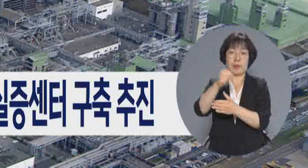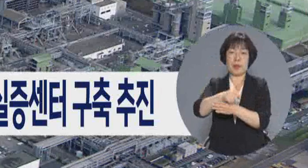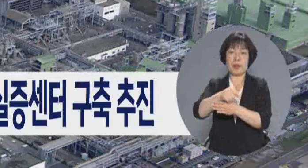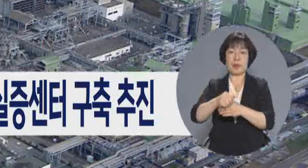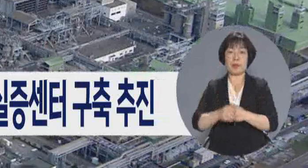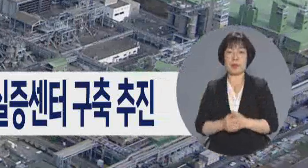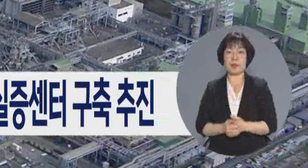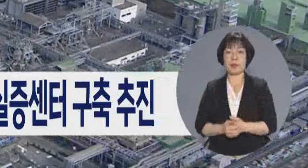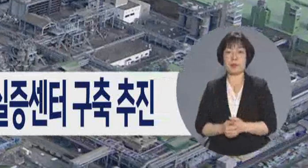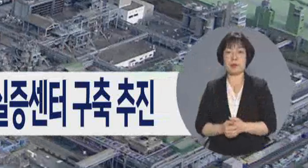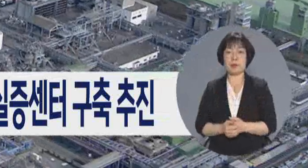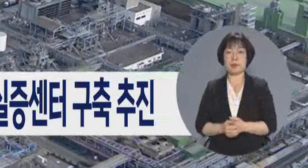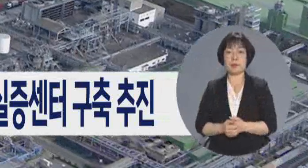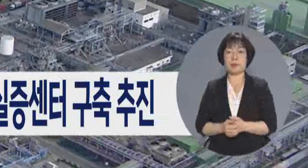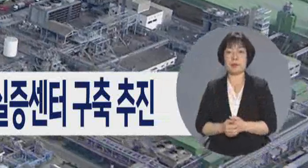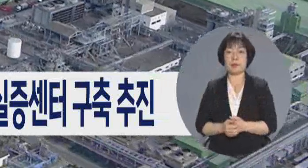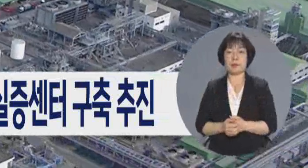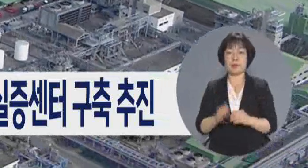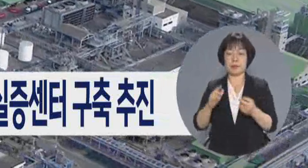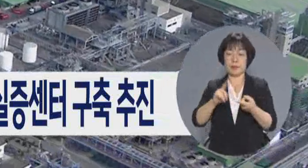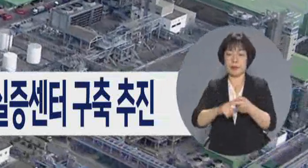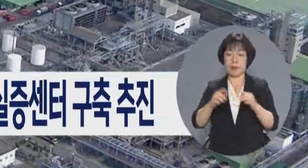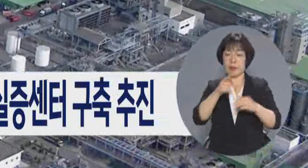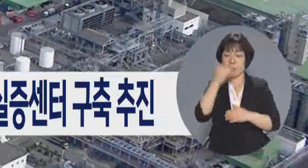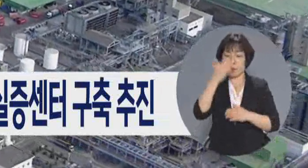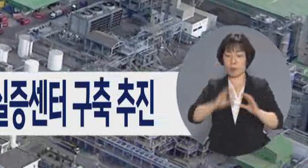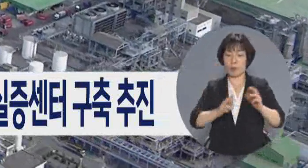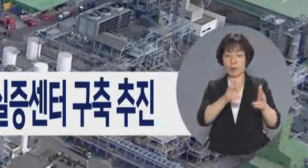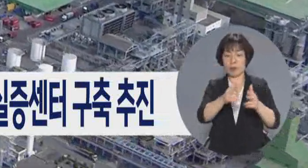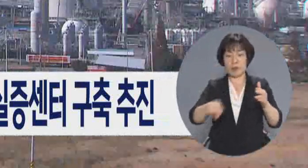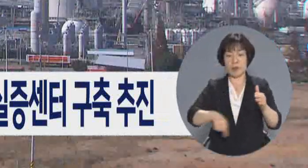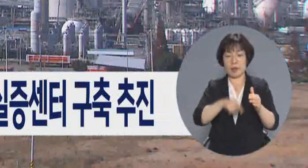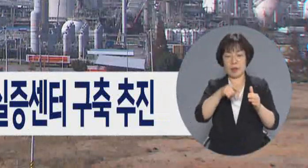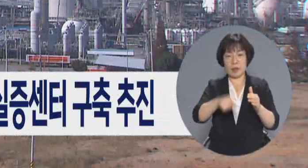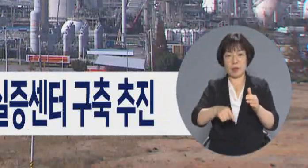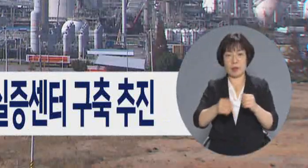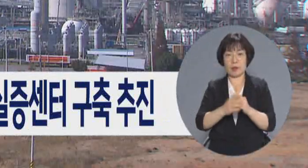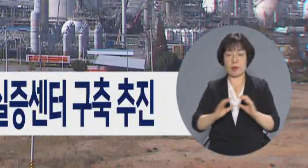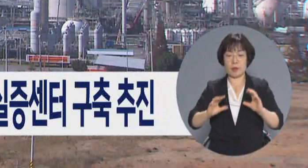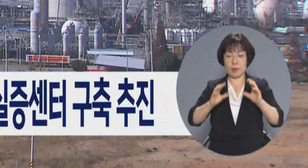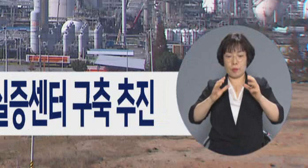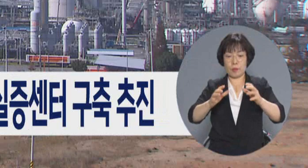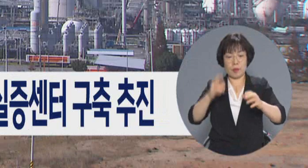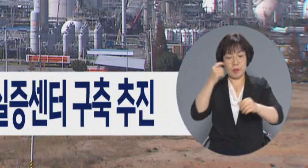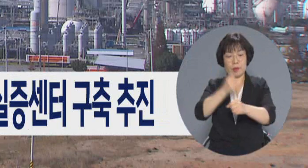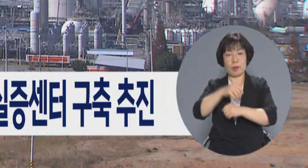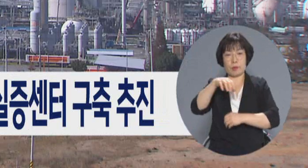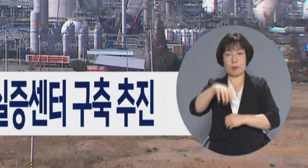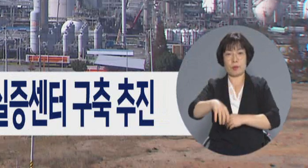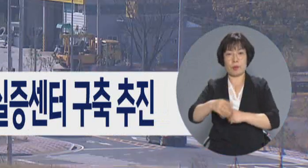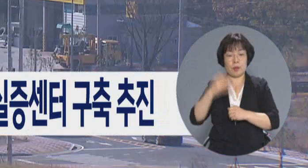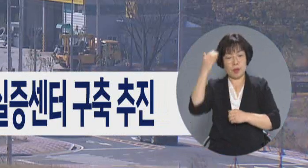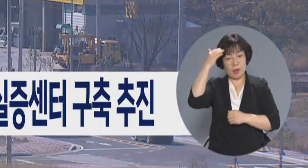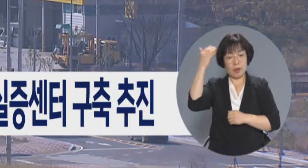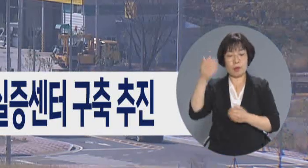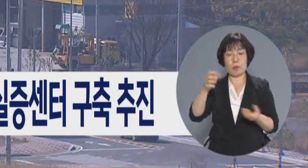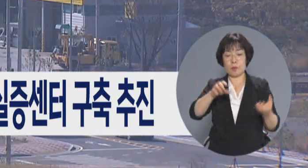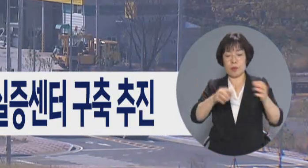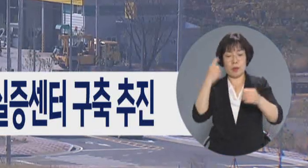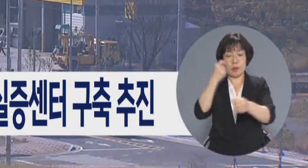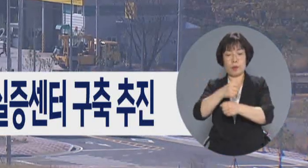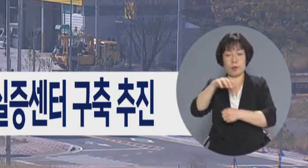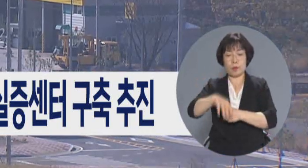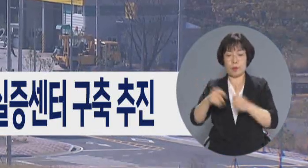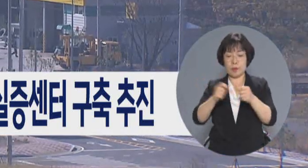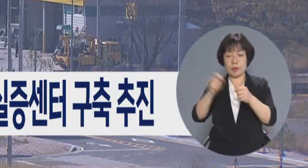승인됐습니다. 여수시는 이에 따라 여수국가산단을 지원할 수 있는 국책연구기관인 한국화학연구원